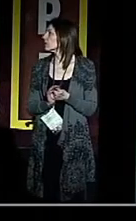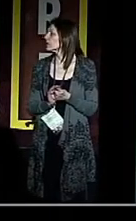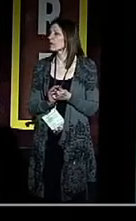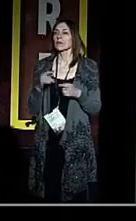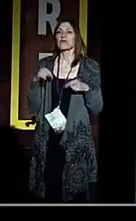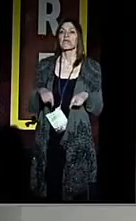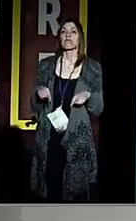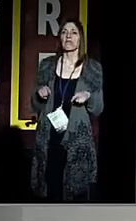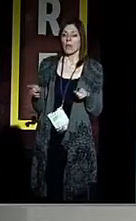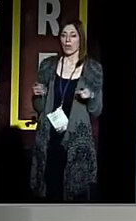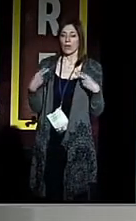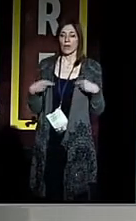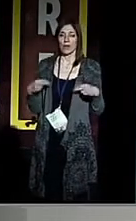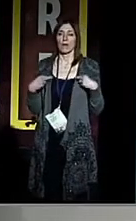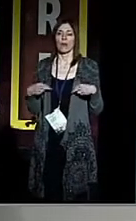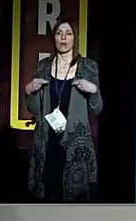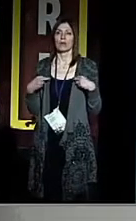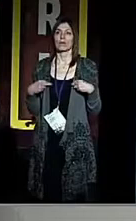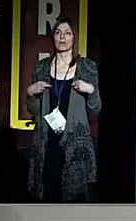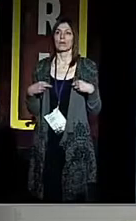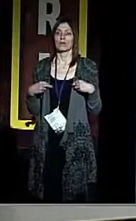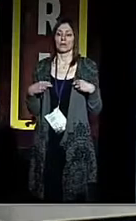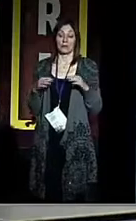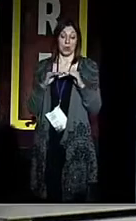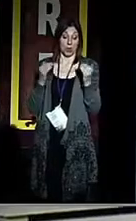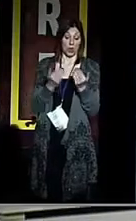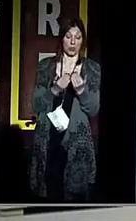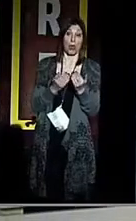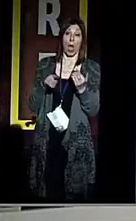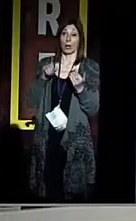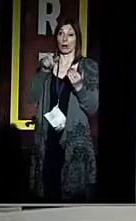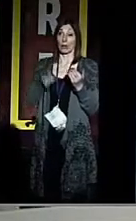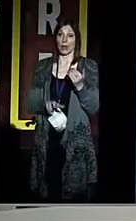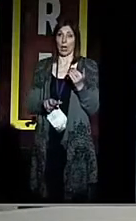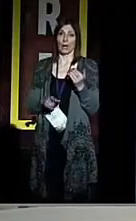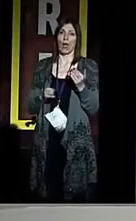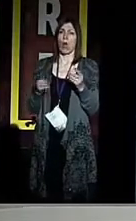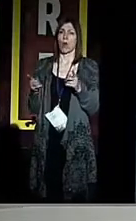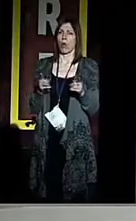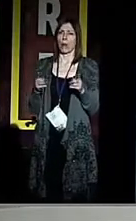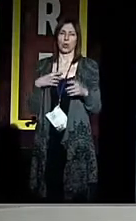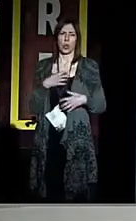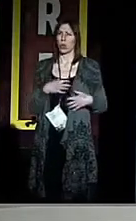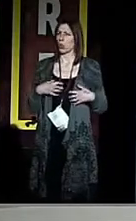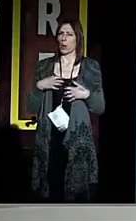Stiamo vivendo nel mondo e in Italia un momento di turbamento